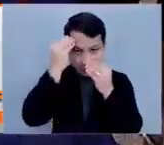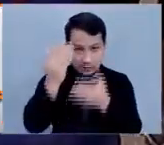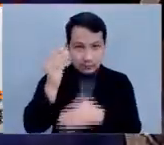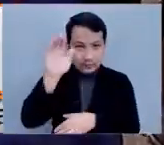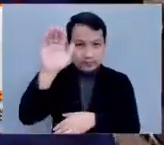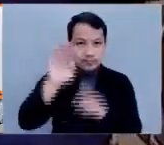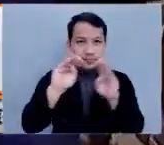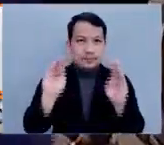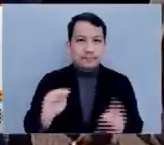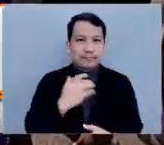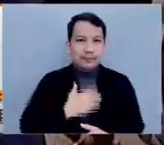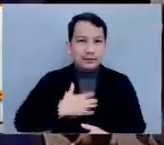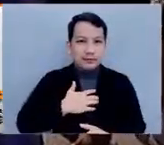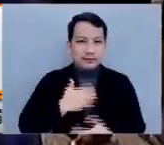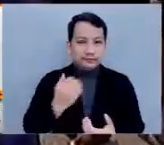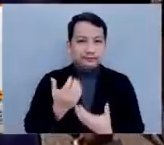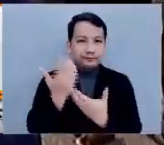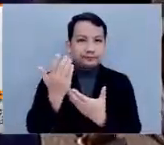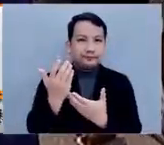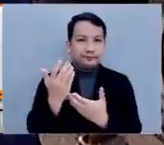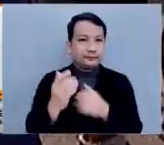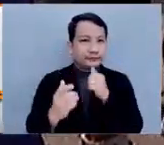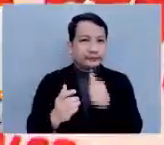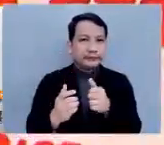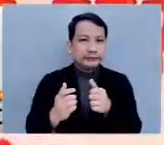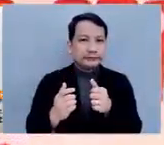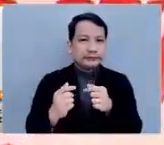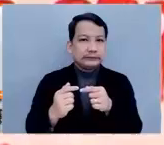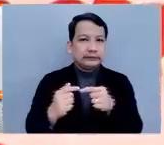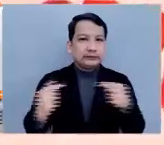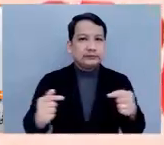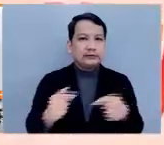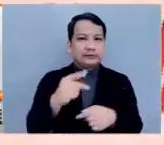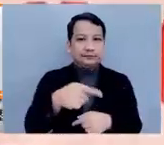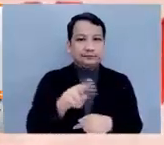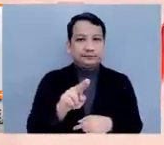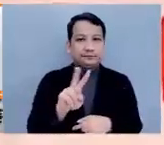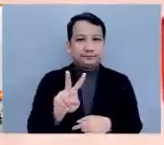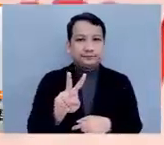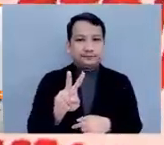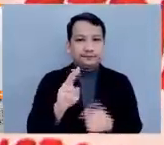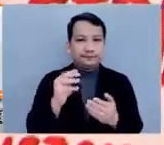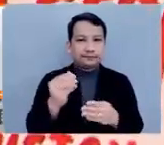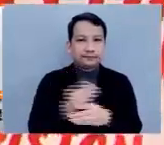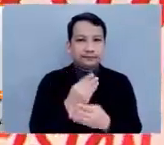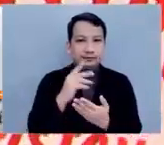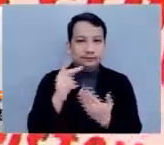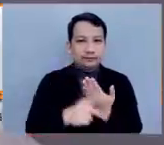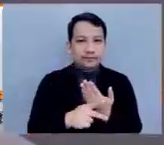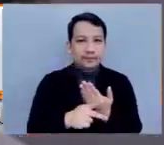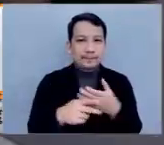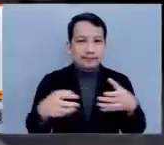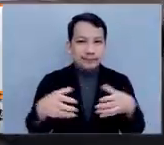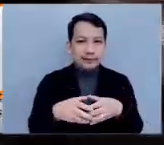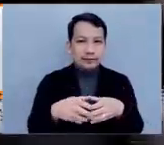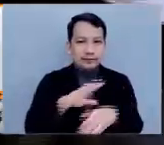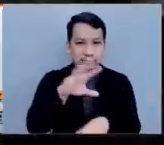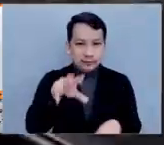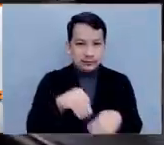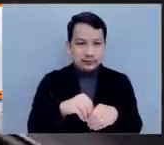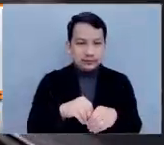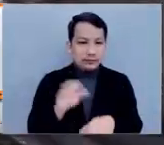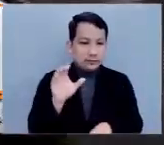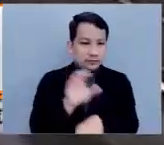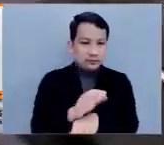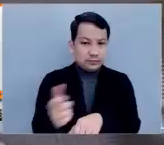ang kanilang mga hinaing laban sa PUV Modernization Program. Isa sa mga ipinoprotesta ng grupo ay ang consolidation o yung pag-oobliga sa